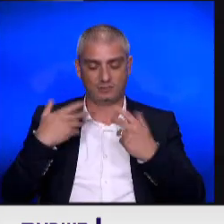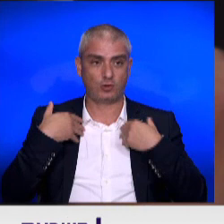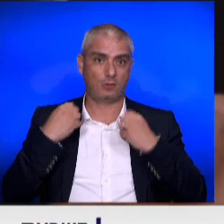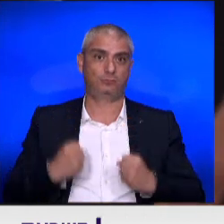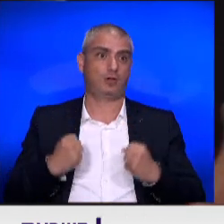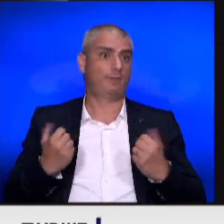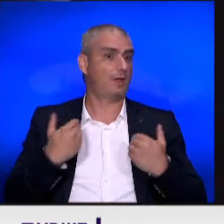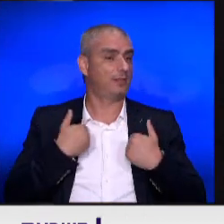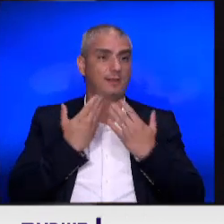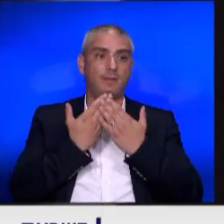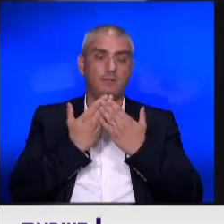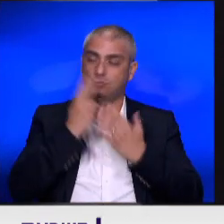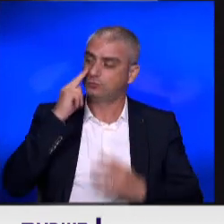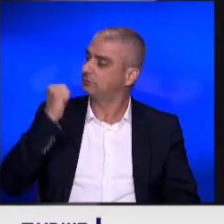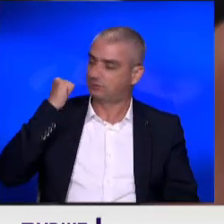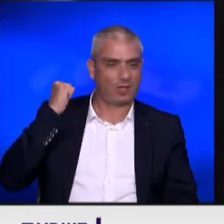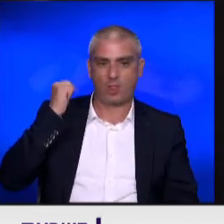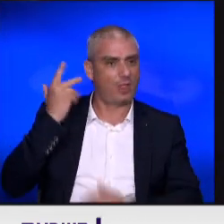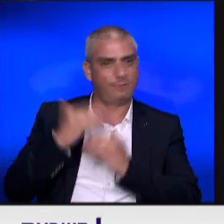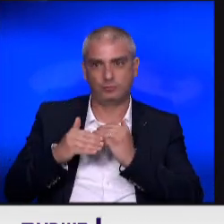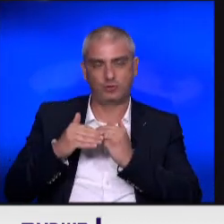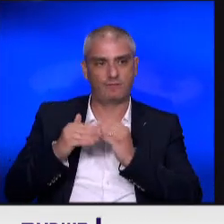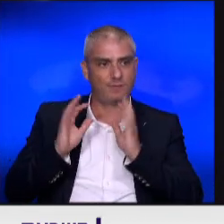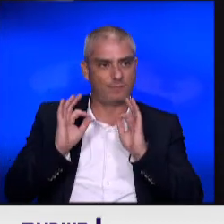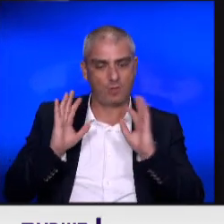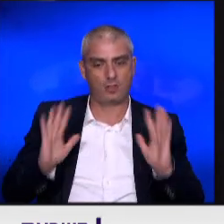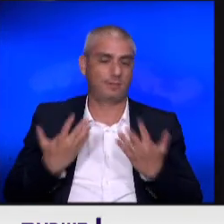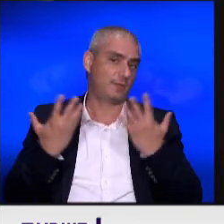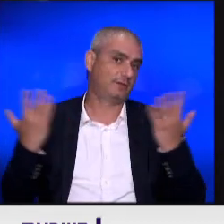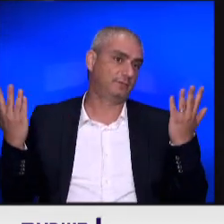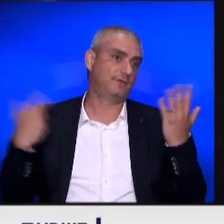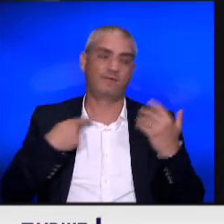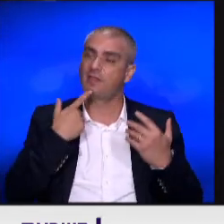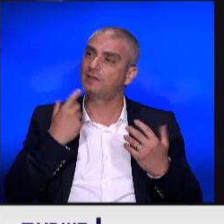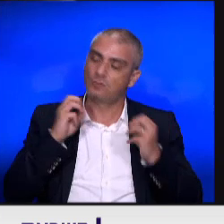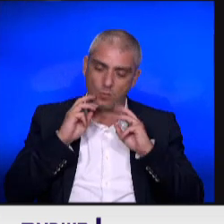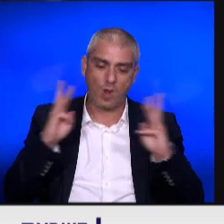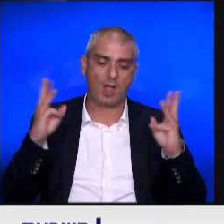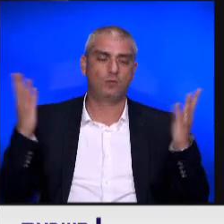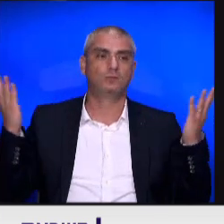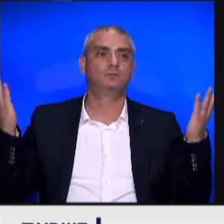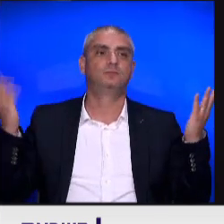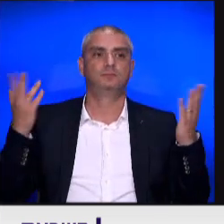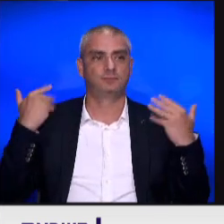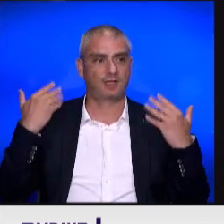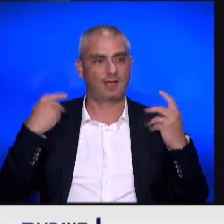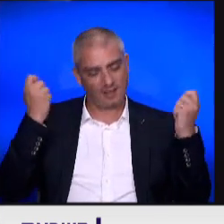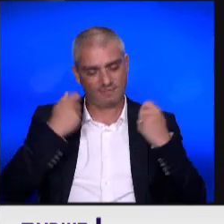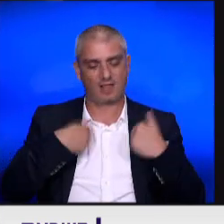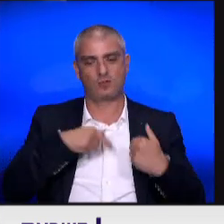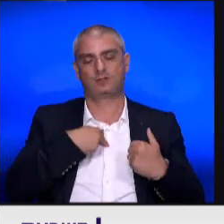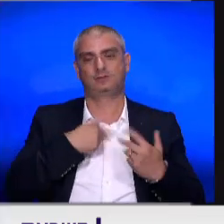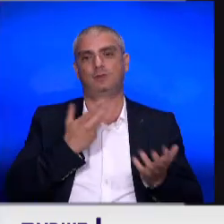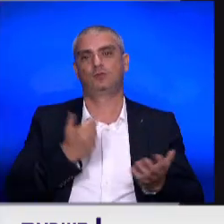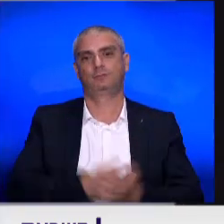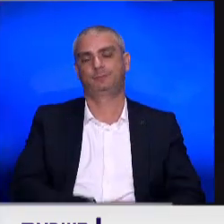אני מתפלל שנסתכל אחורה לא בסוף הקדנציה, אלא מאוד מהר, ונגיד וואו. הפתענו את עצמנו. הפתענו את